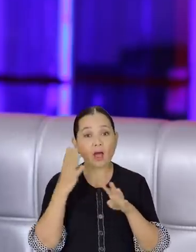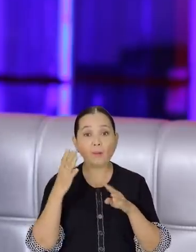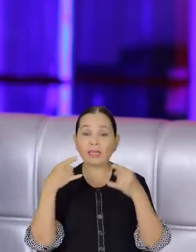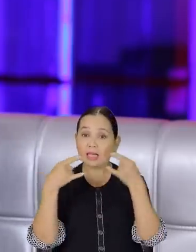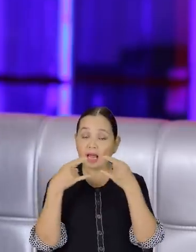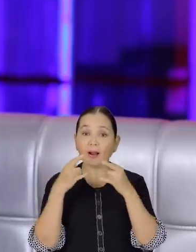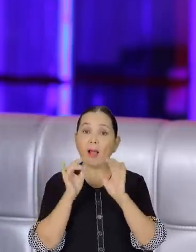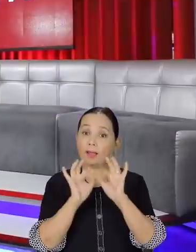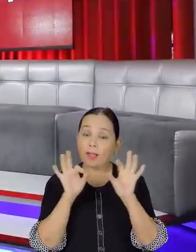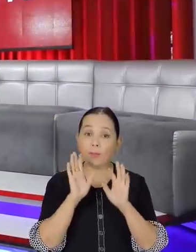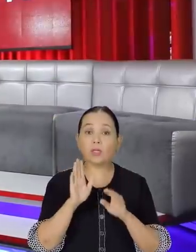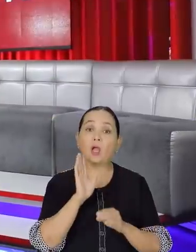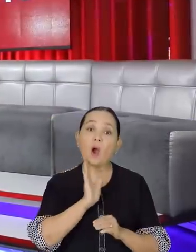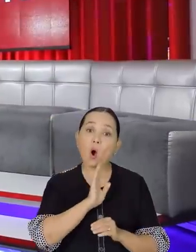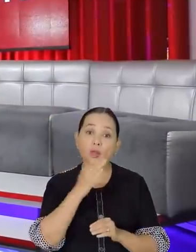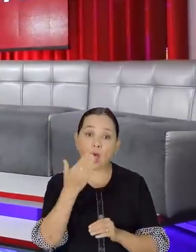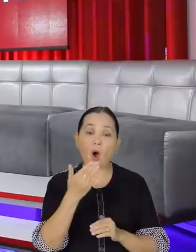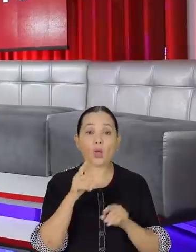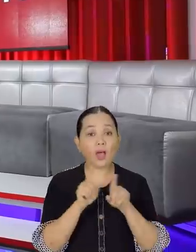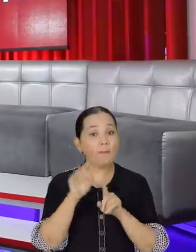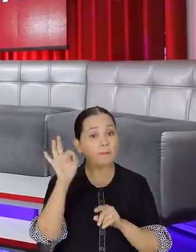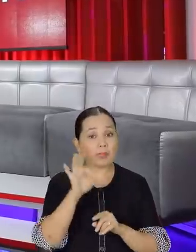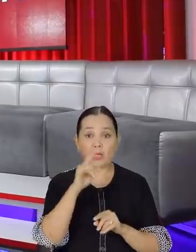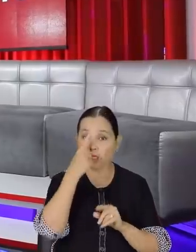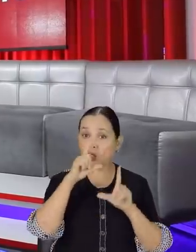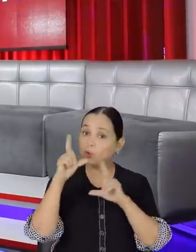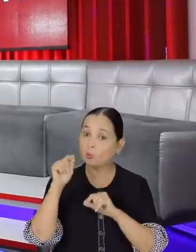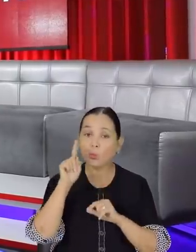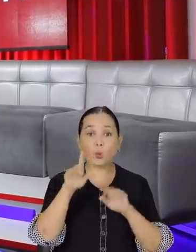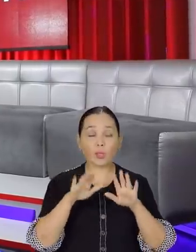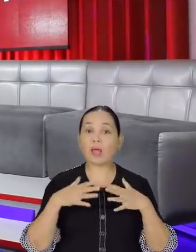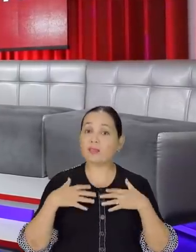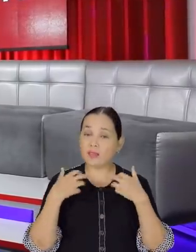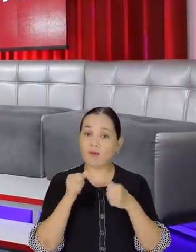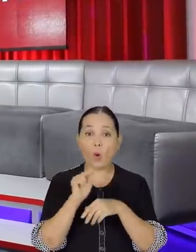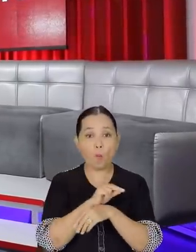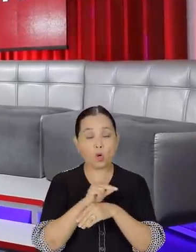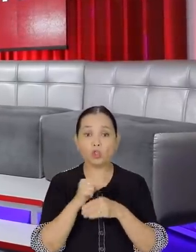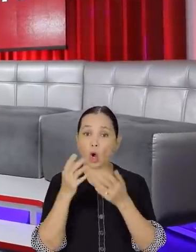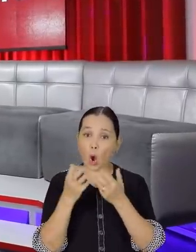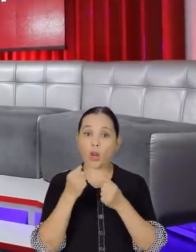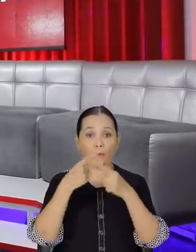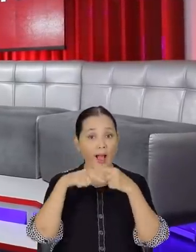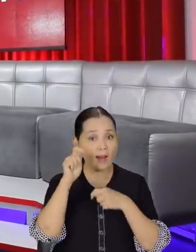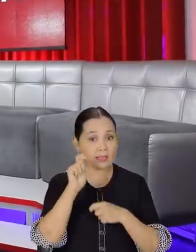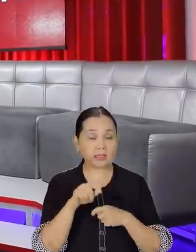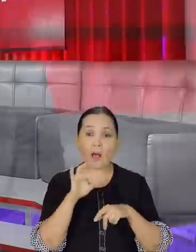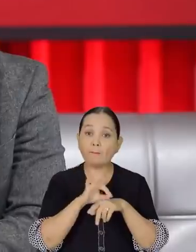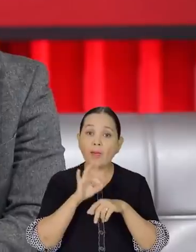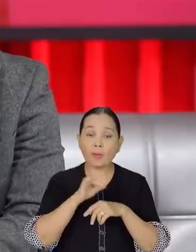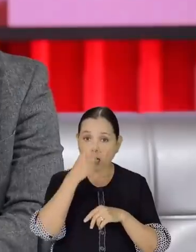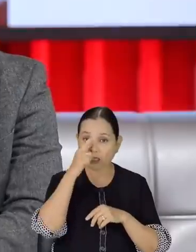navbatdagi lavhamizda gap ketadigan onaxon ham bir deganda Hindistonga borib, u yerdan davo muolajalarini olib qaytsa.